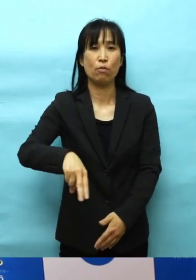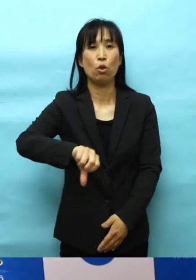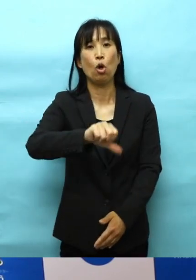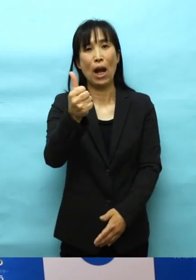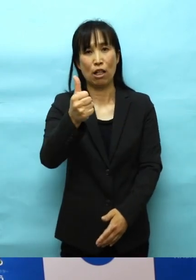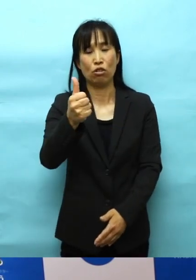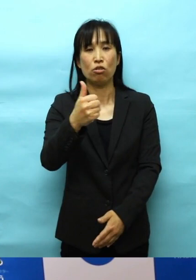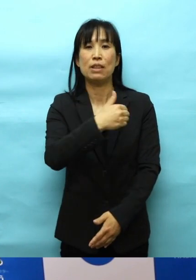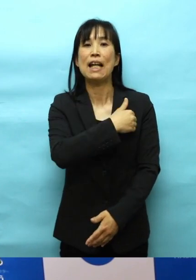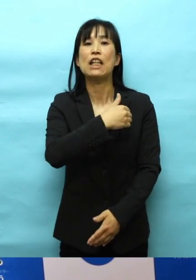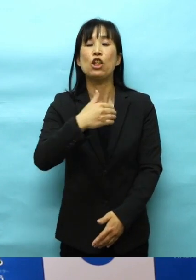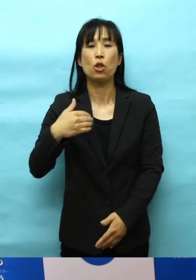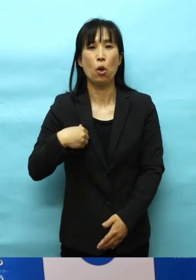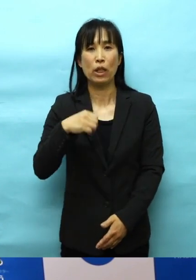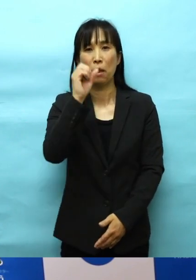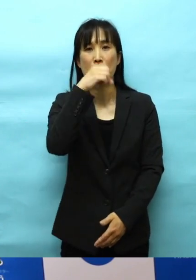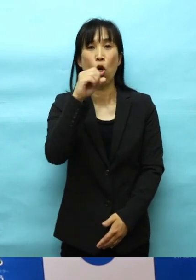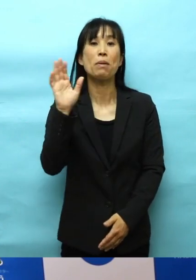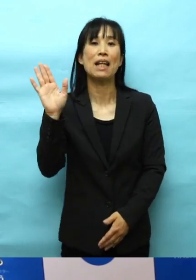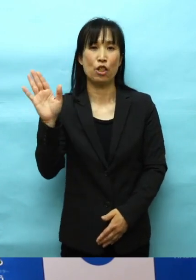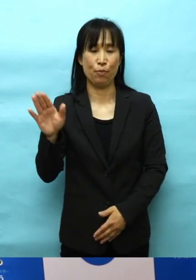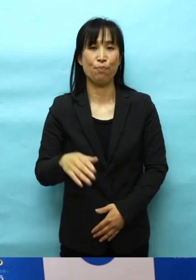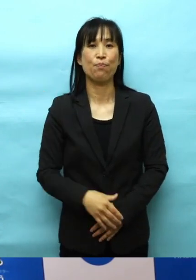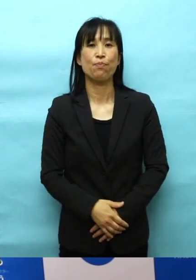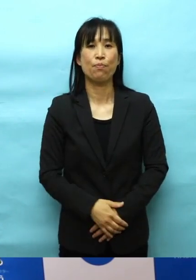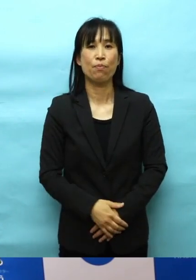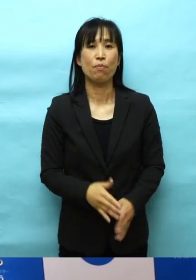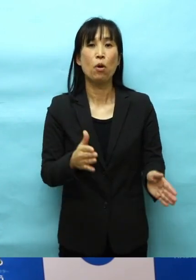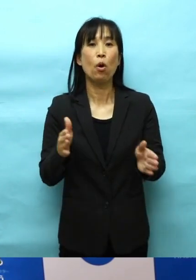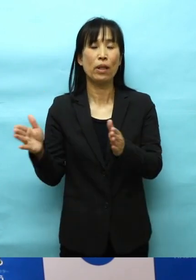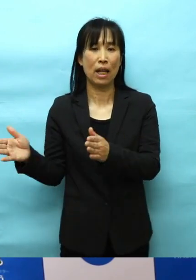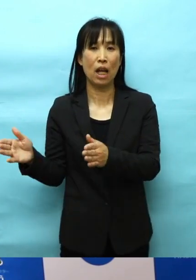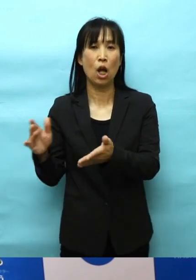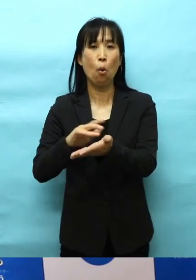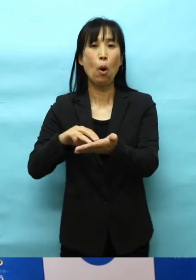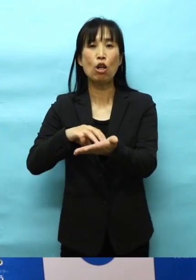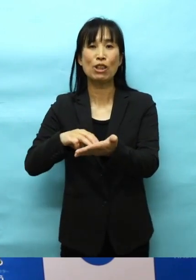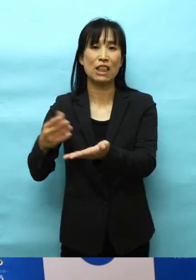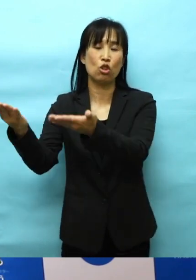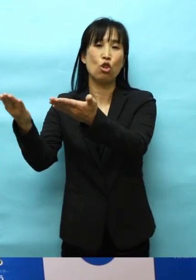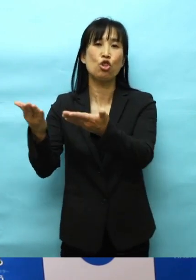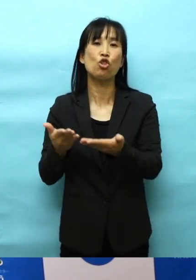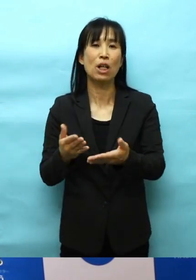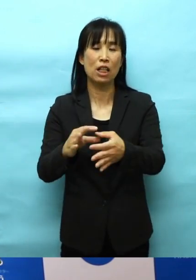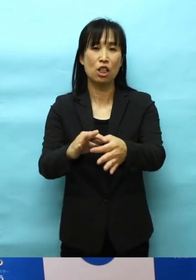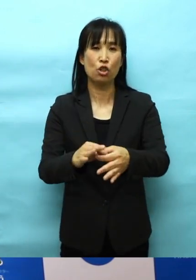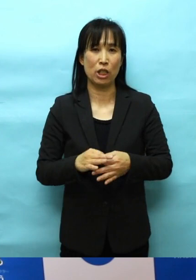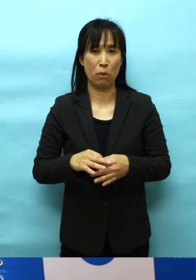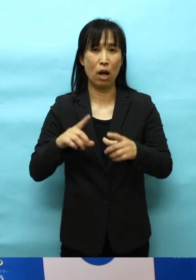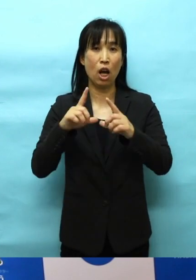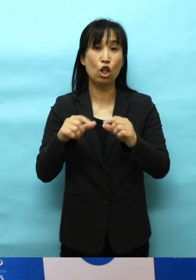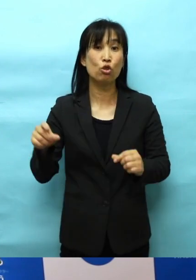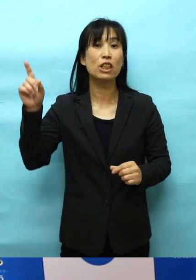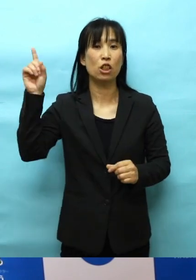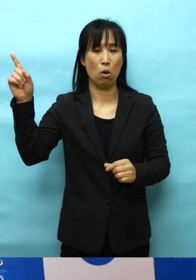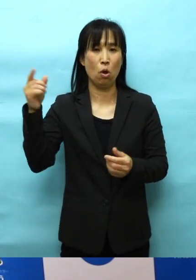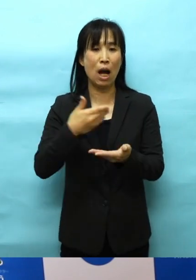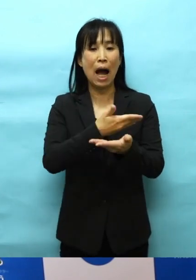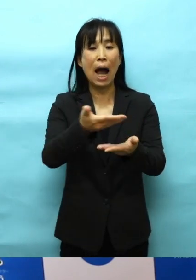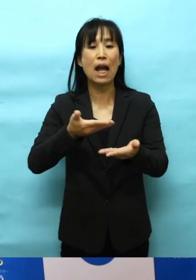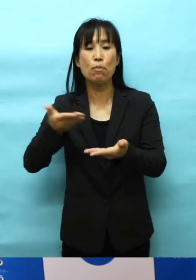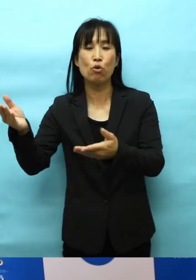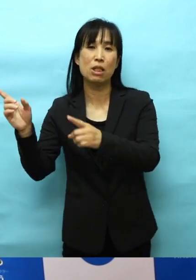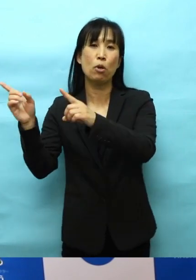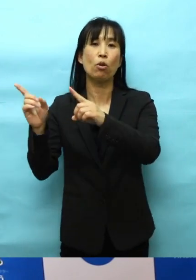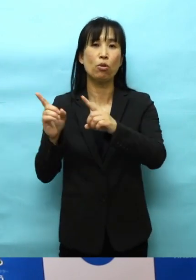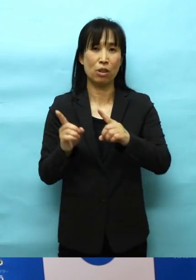2500回の接種を見込んでいます。一方で、ワクチンの入荷については、国の配分